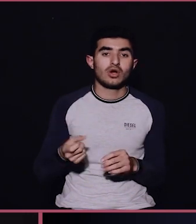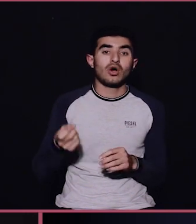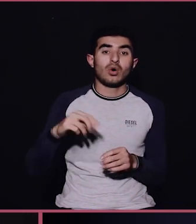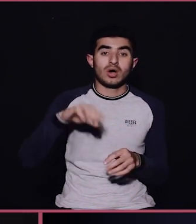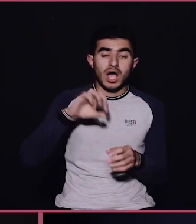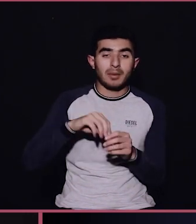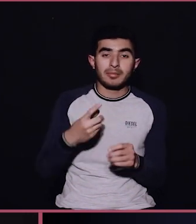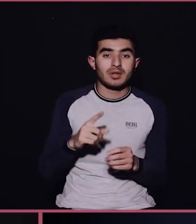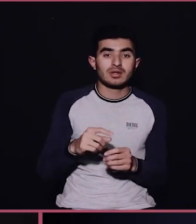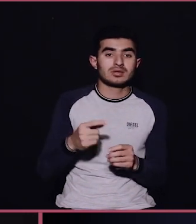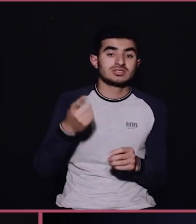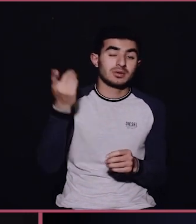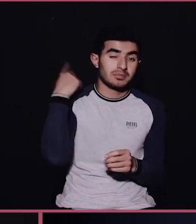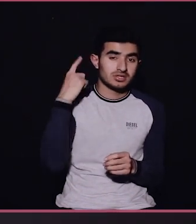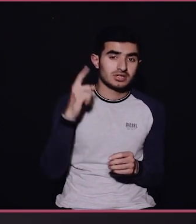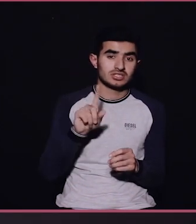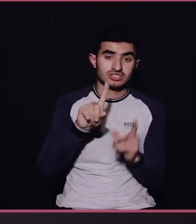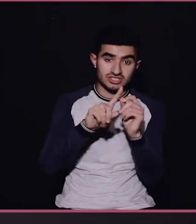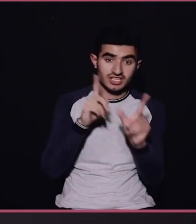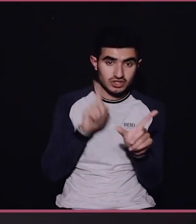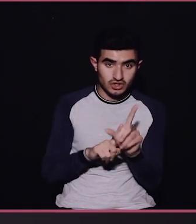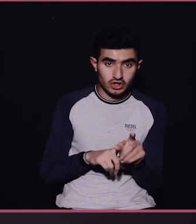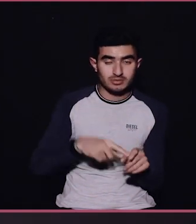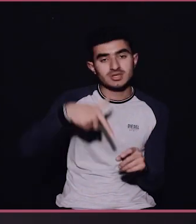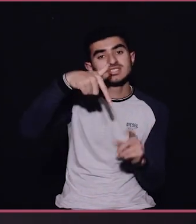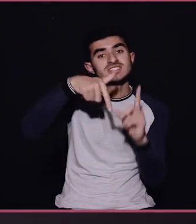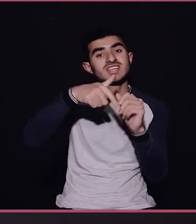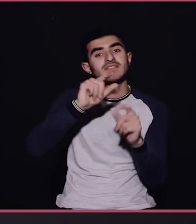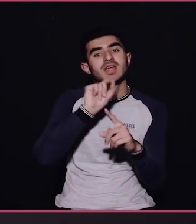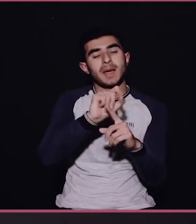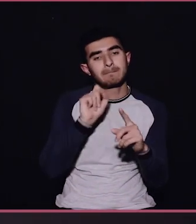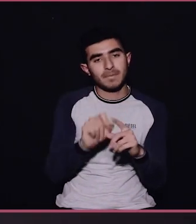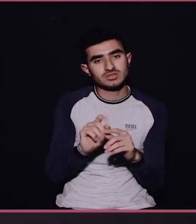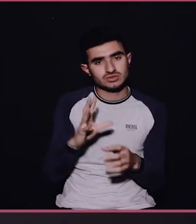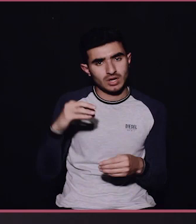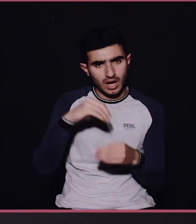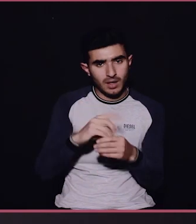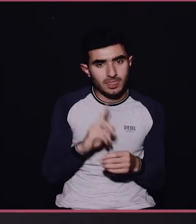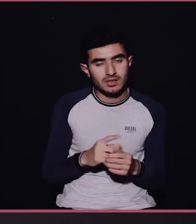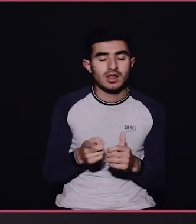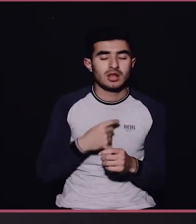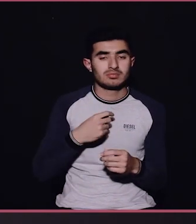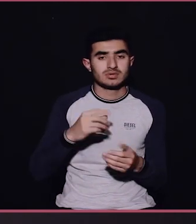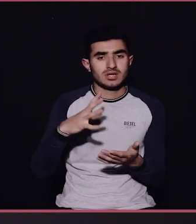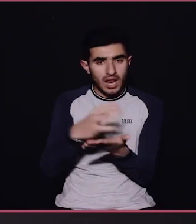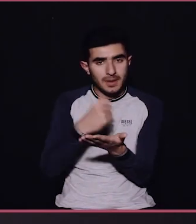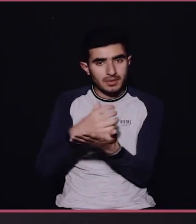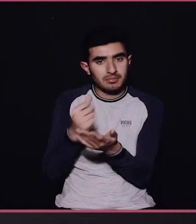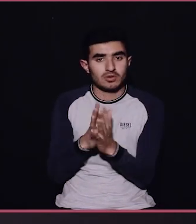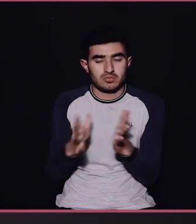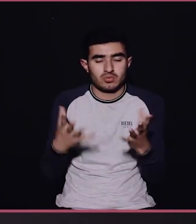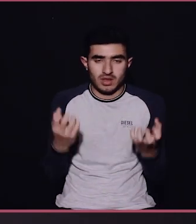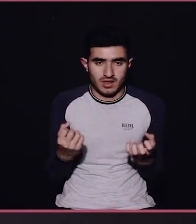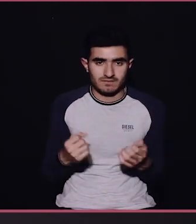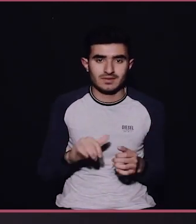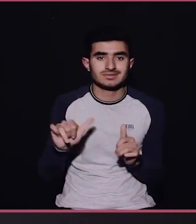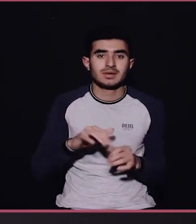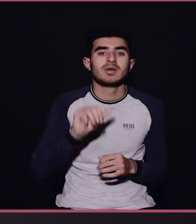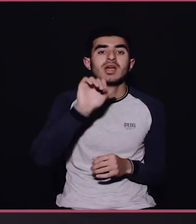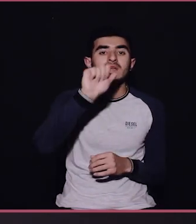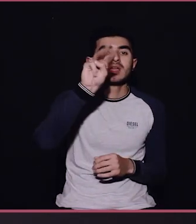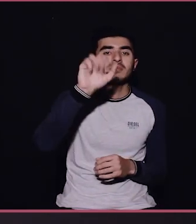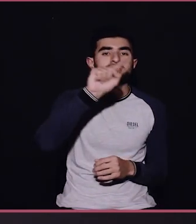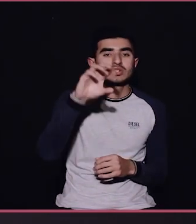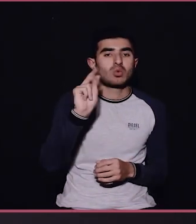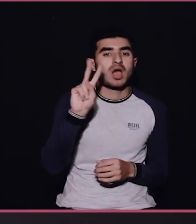अंदर से over 70% of these acquisitions came in the last 10 years. So Amazon is getting more active with acquisitions. Acquisitions का फ़ायदा क्या है?